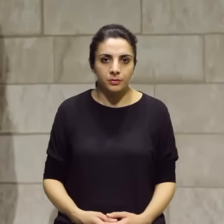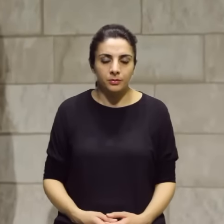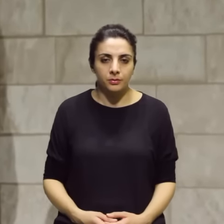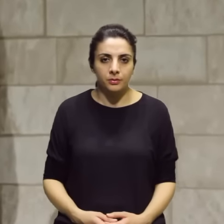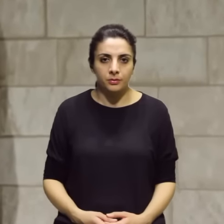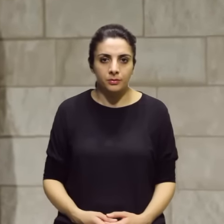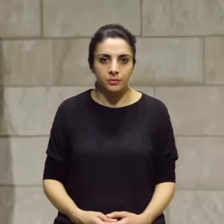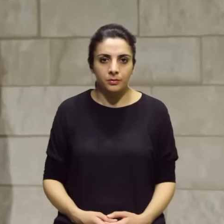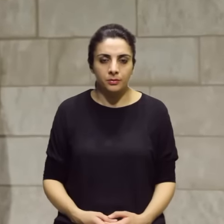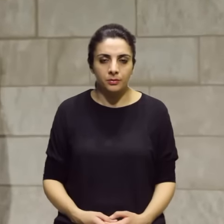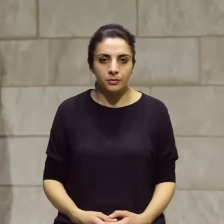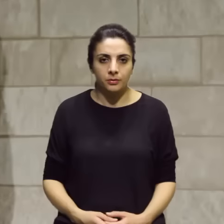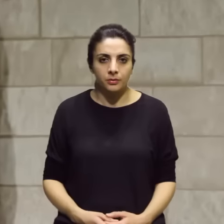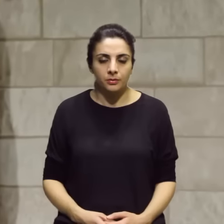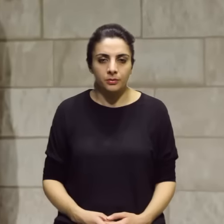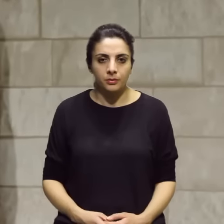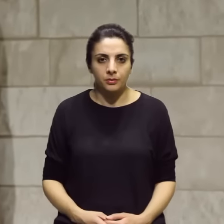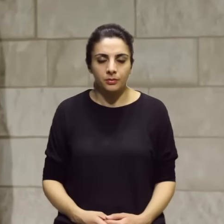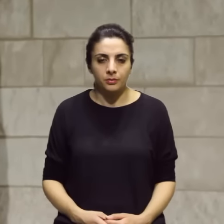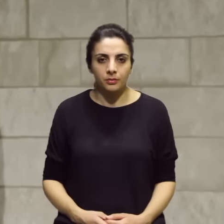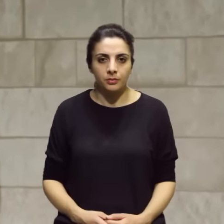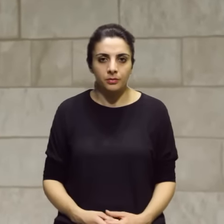Melda huzursuz telefonu bıraktı.